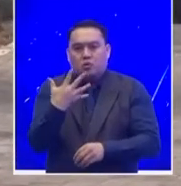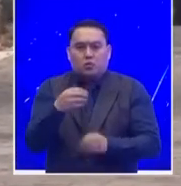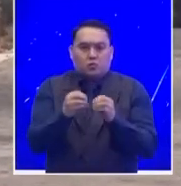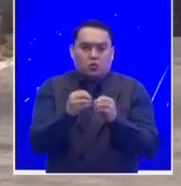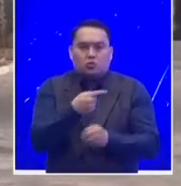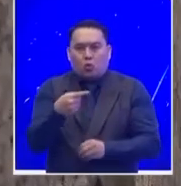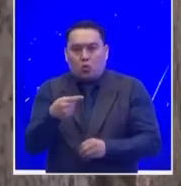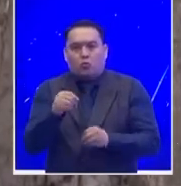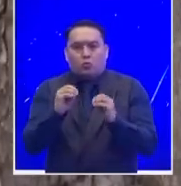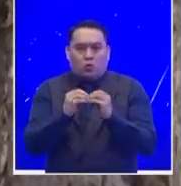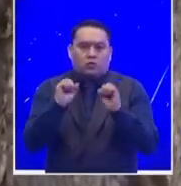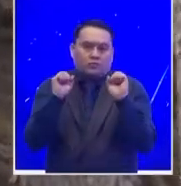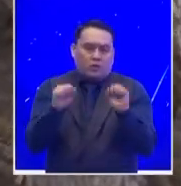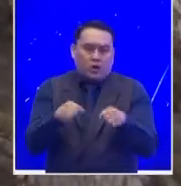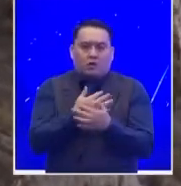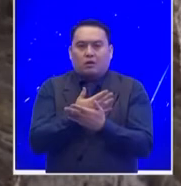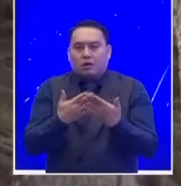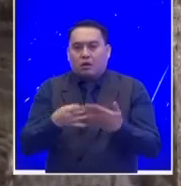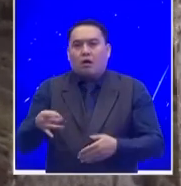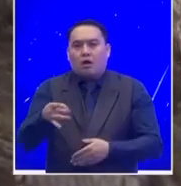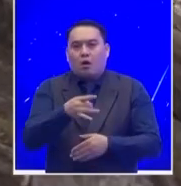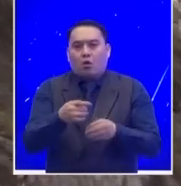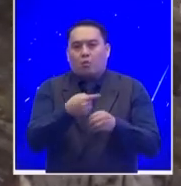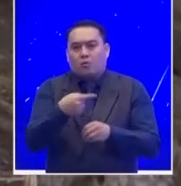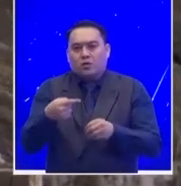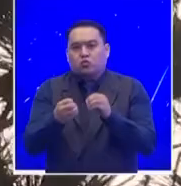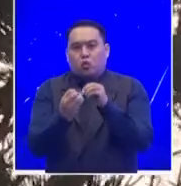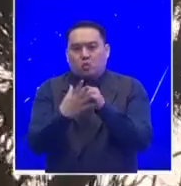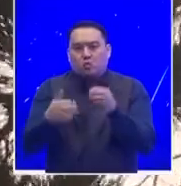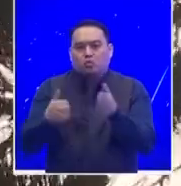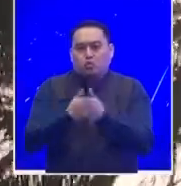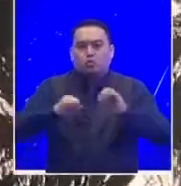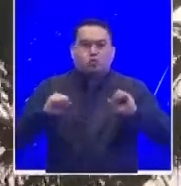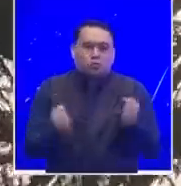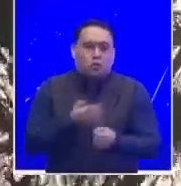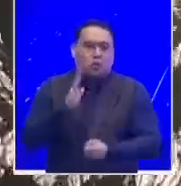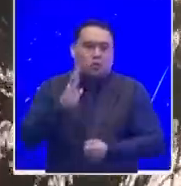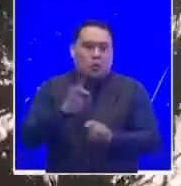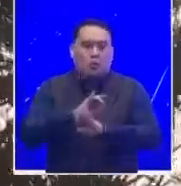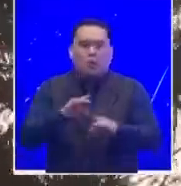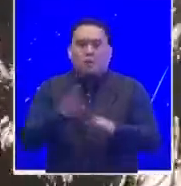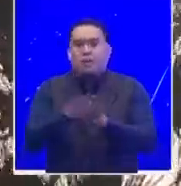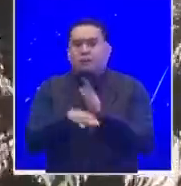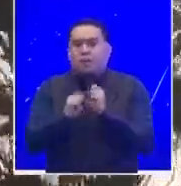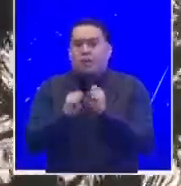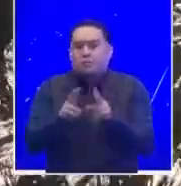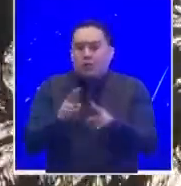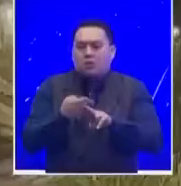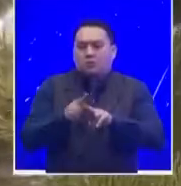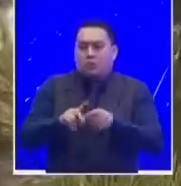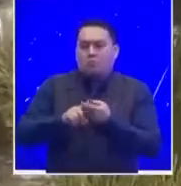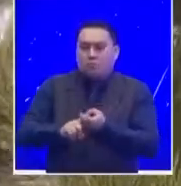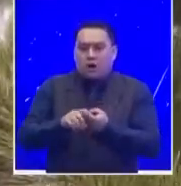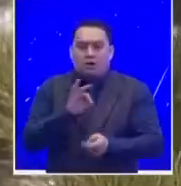-5-10 градус. Десе де өңірде кей аймақтарында 10-15 градусқа дейін суытады. Айта кетсек, қазіргі таңда қауіпсіздікке